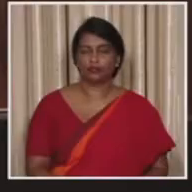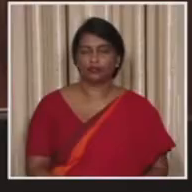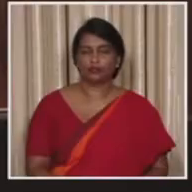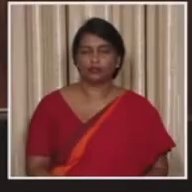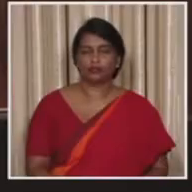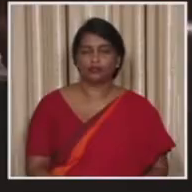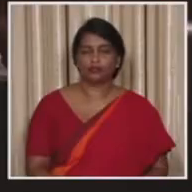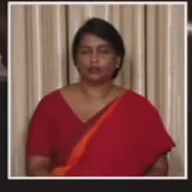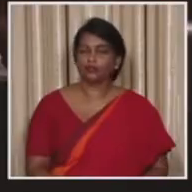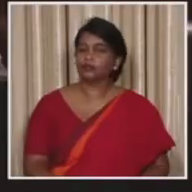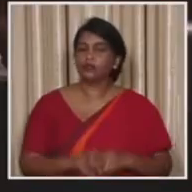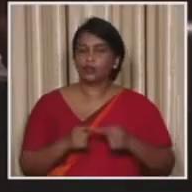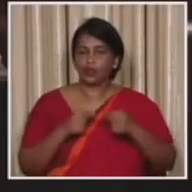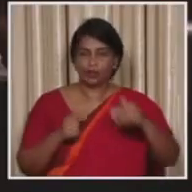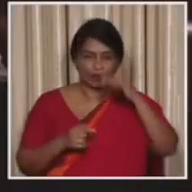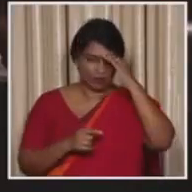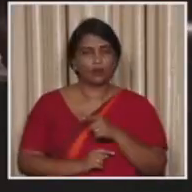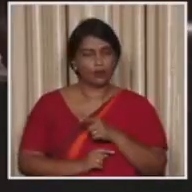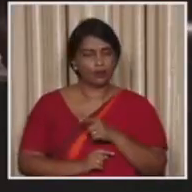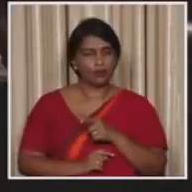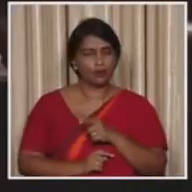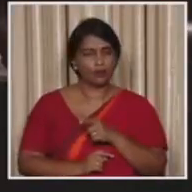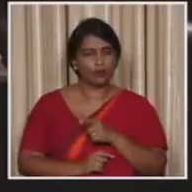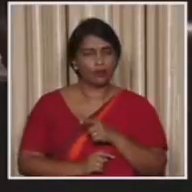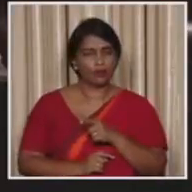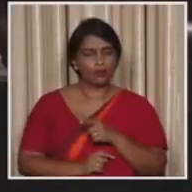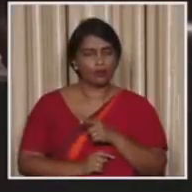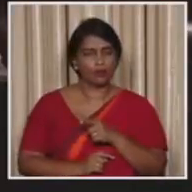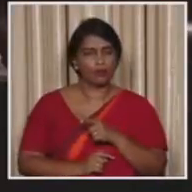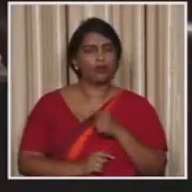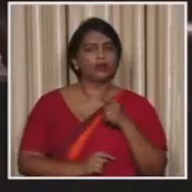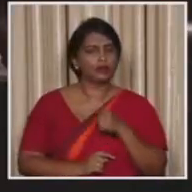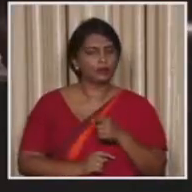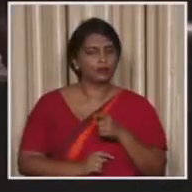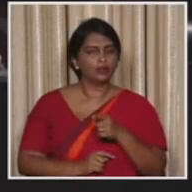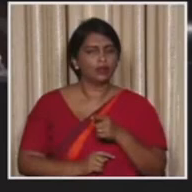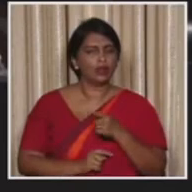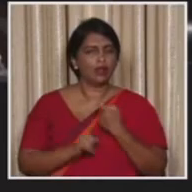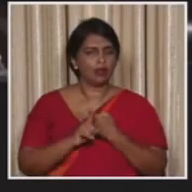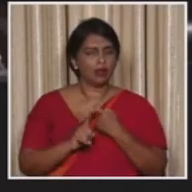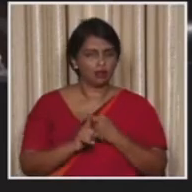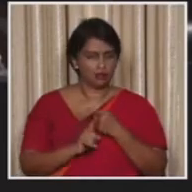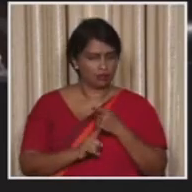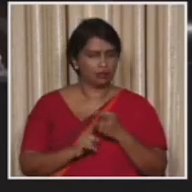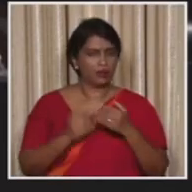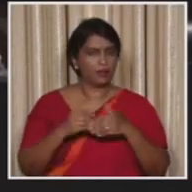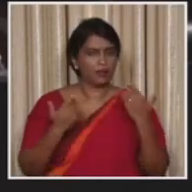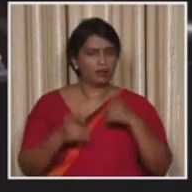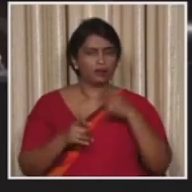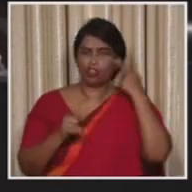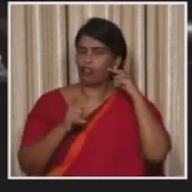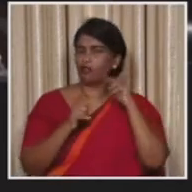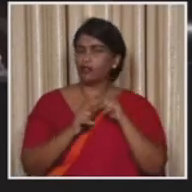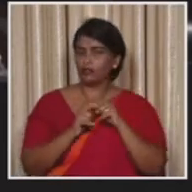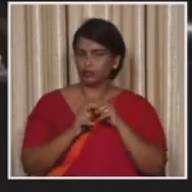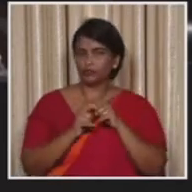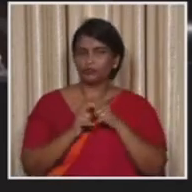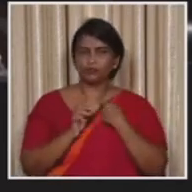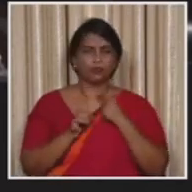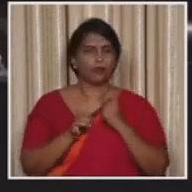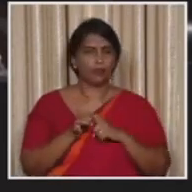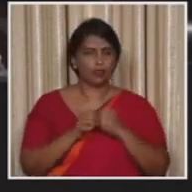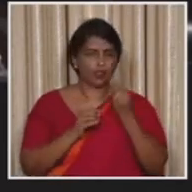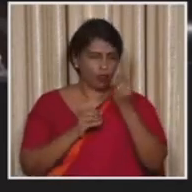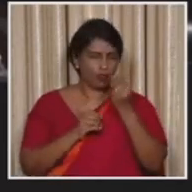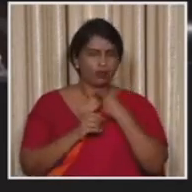you. මේ කරු විපක්ෂනායකතුමා ඉන්න සමන් අහන්නේ Daily FT එකේ මේ මිත්‍ර කාසිම්ගේ පත්තරේ තියෙන කාරණේ බැලුවාම මට ප්‍රශ්නයක් තියෙනවා මම පුංචි